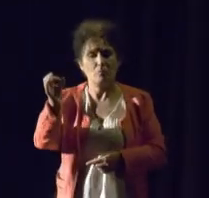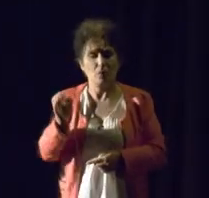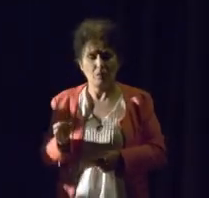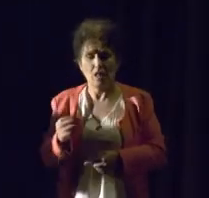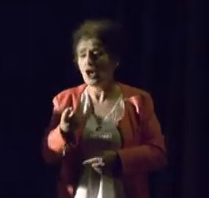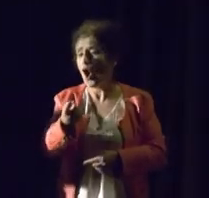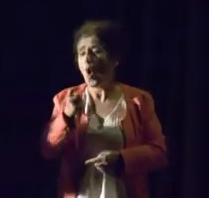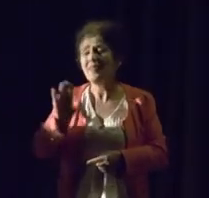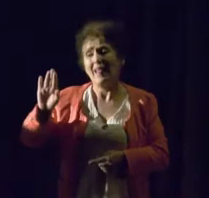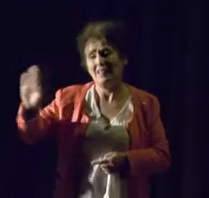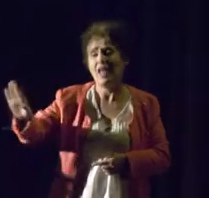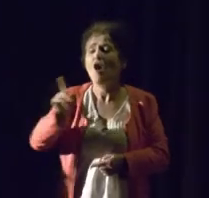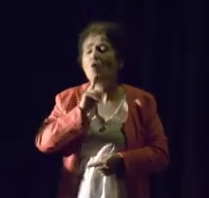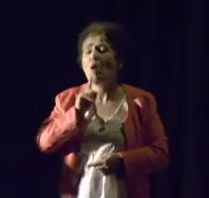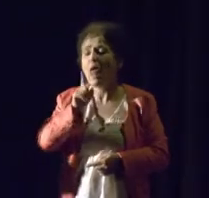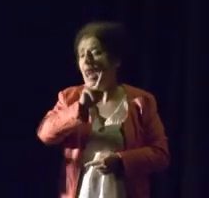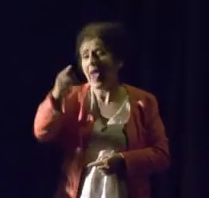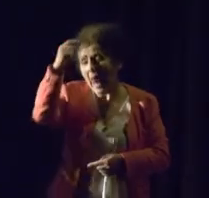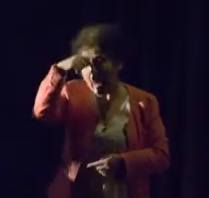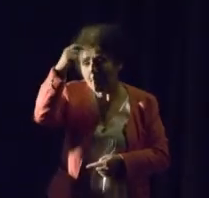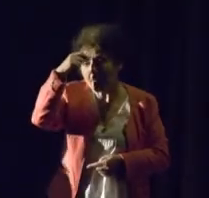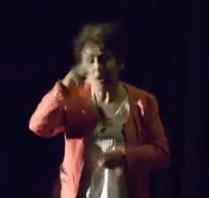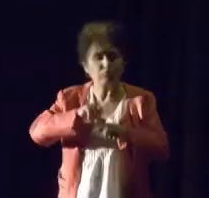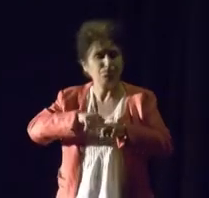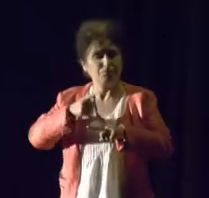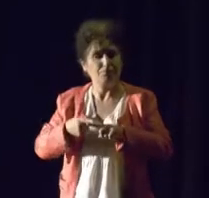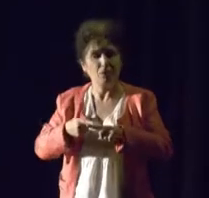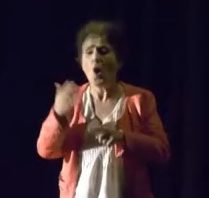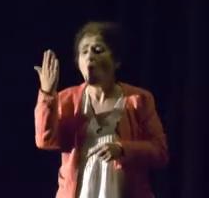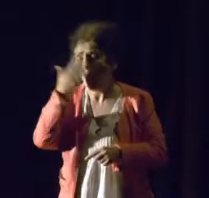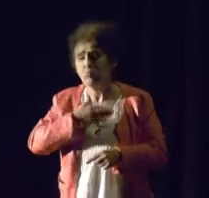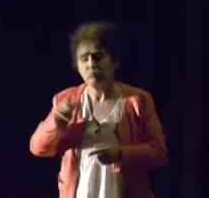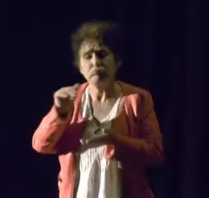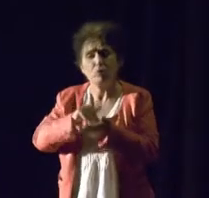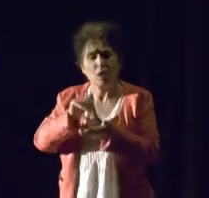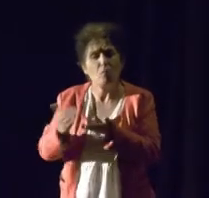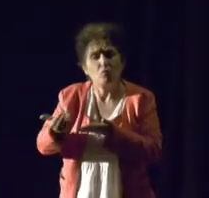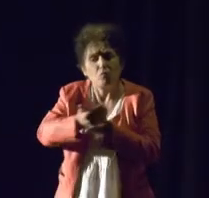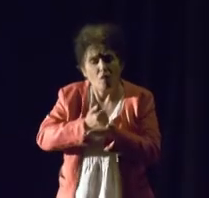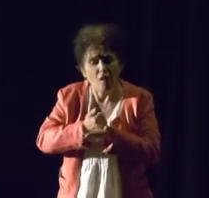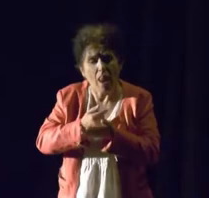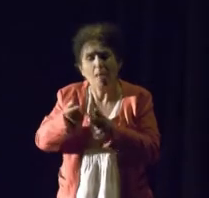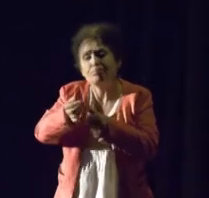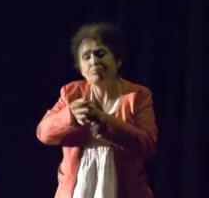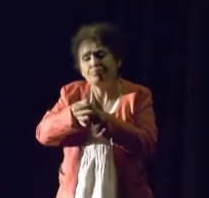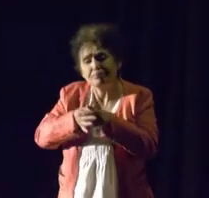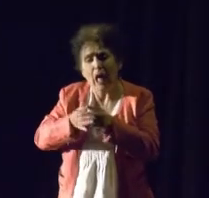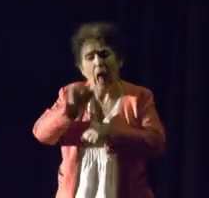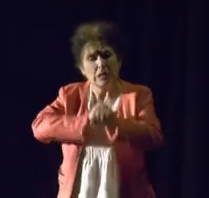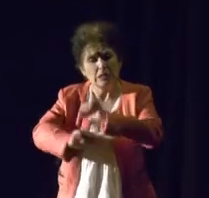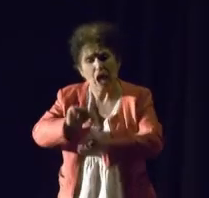22% од тие кои што ненамерно забремениле, употребувале кондом, односно некој вид